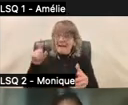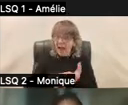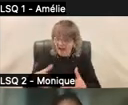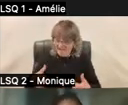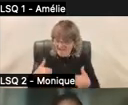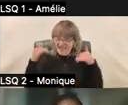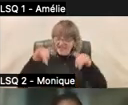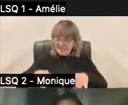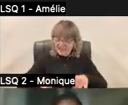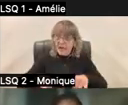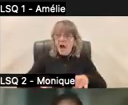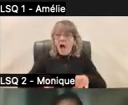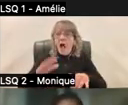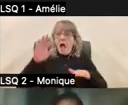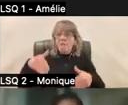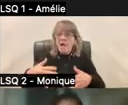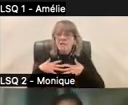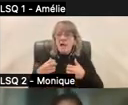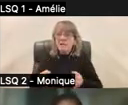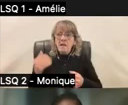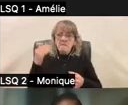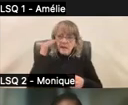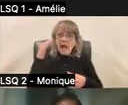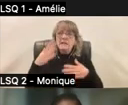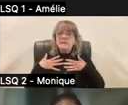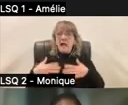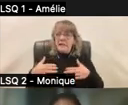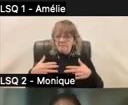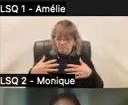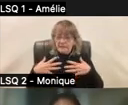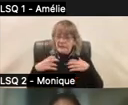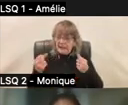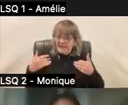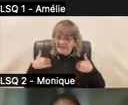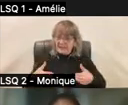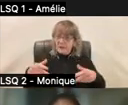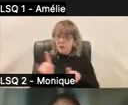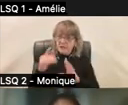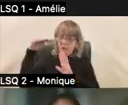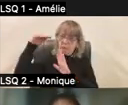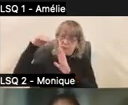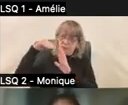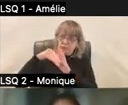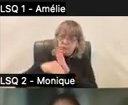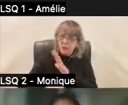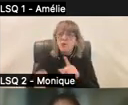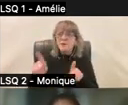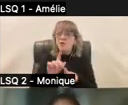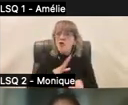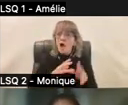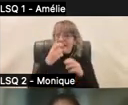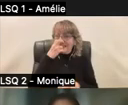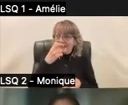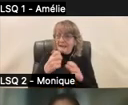santé mentale et physique se détériore. Les sous-groupes peuvent couvrir un risque plus élevé de voir